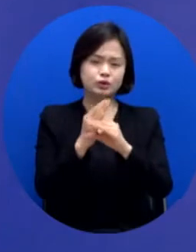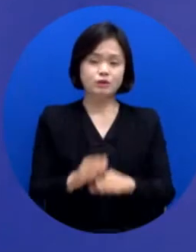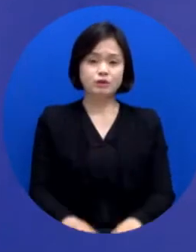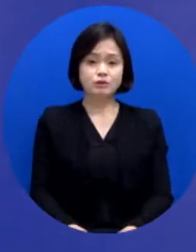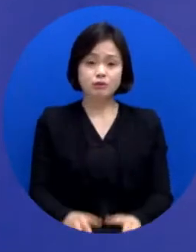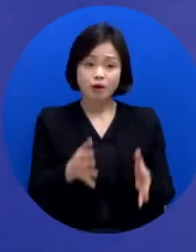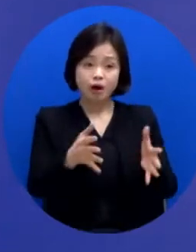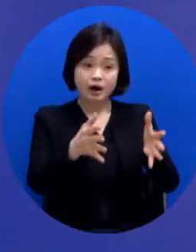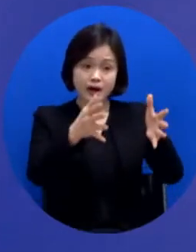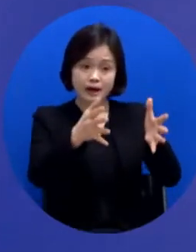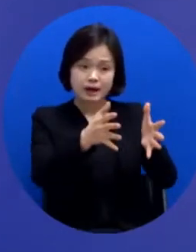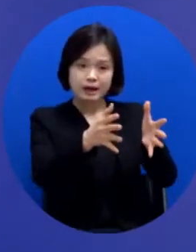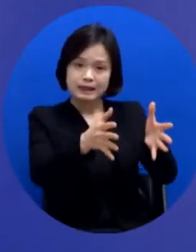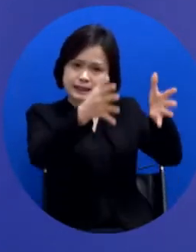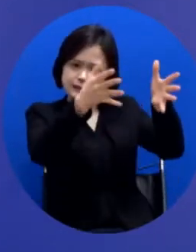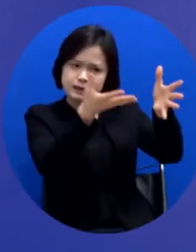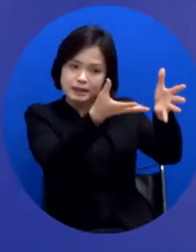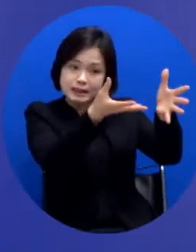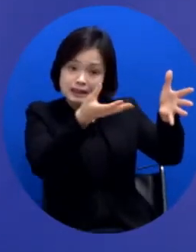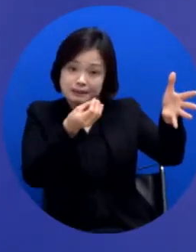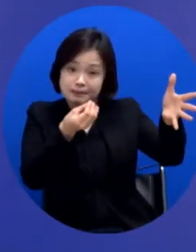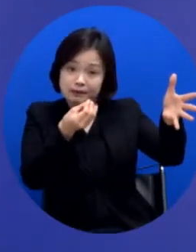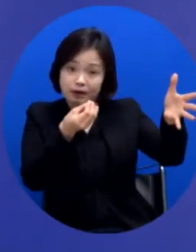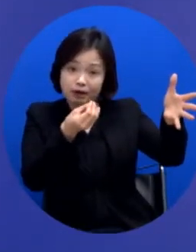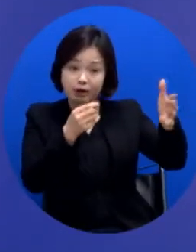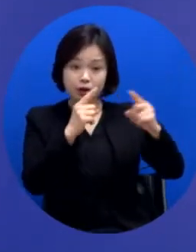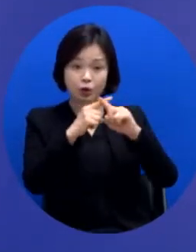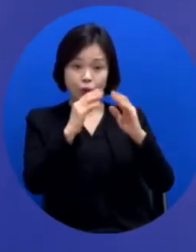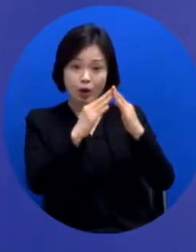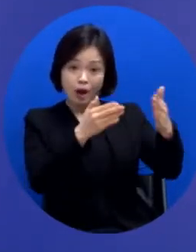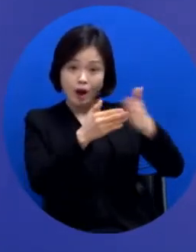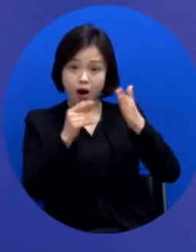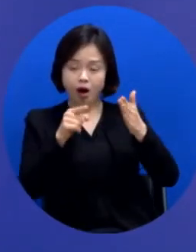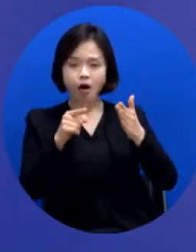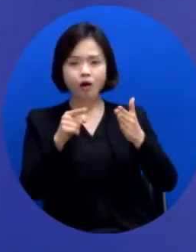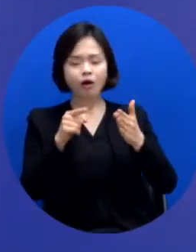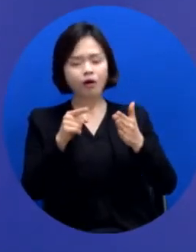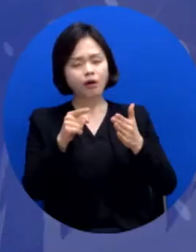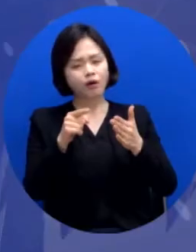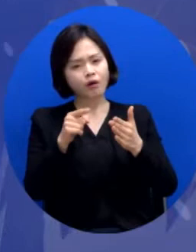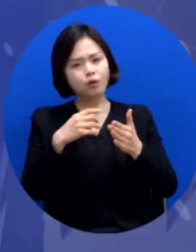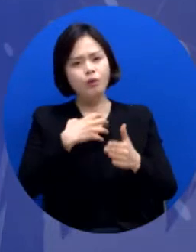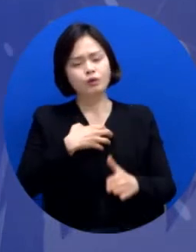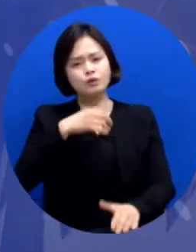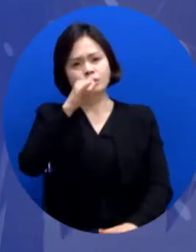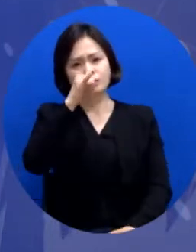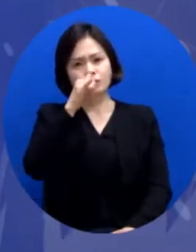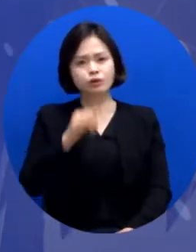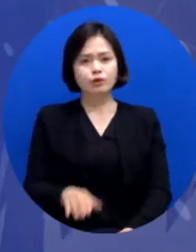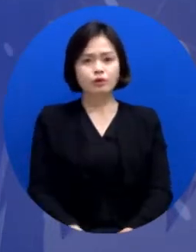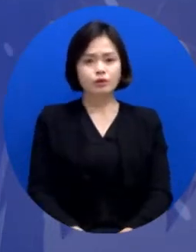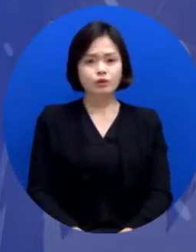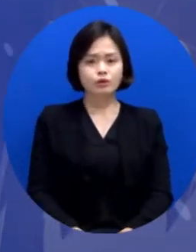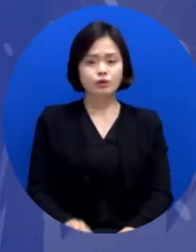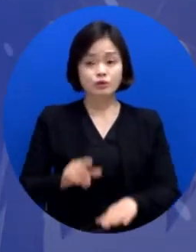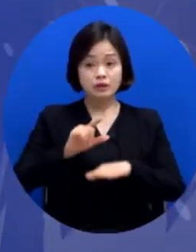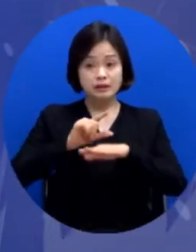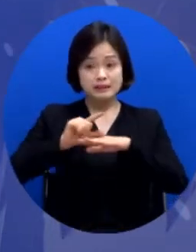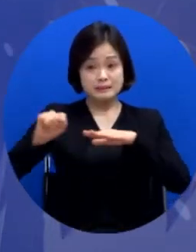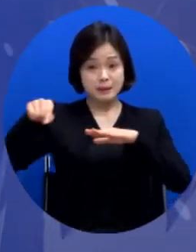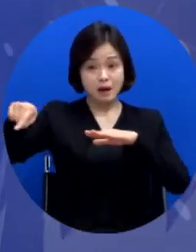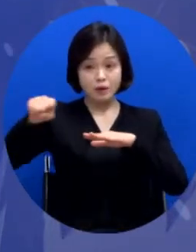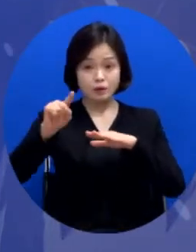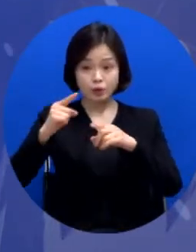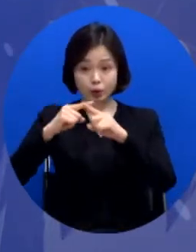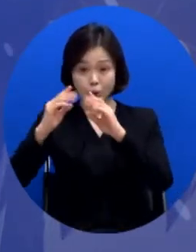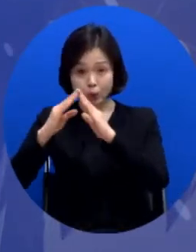소식은 참 안타까운데 요 그러면 교회를 특정 해서 뭐 거부하고 있는 상황인가요 매출액을 가 지방의 한 교회도 임대를 아예 어찌